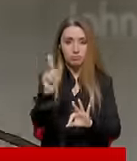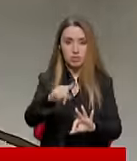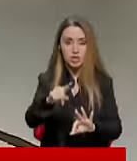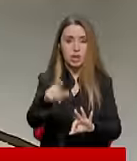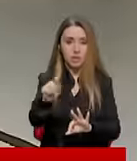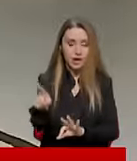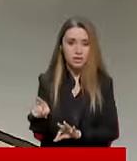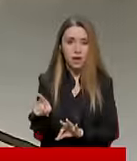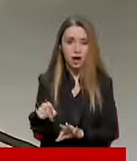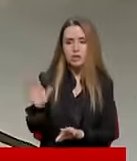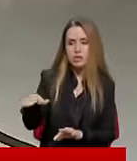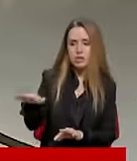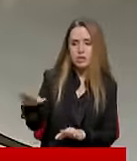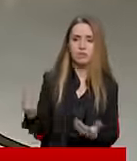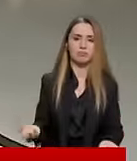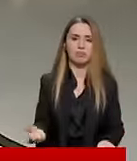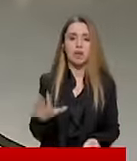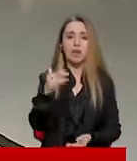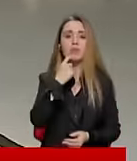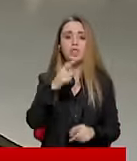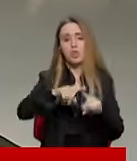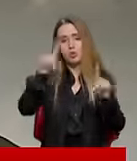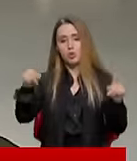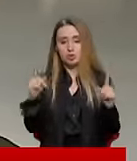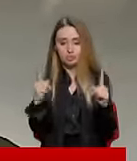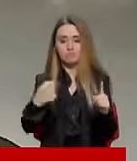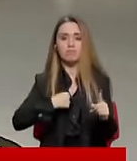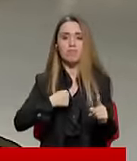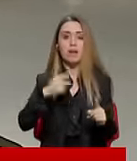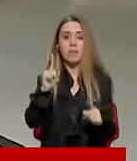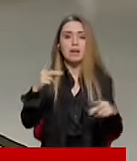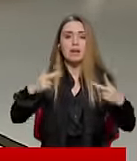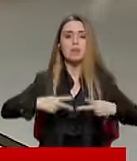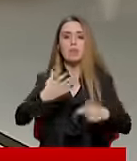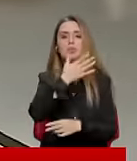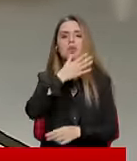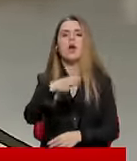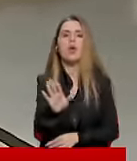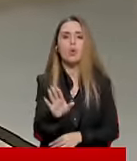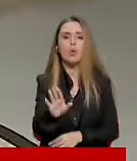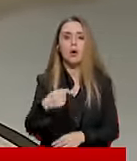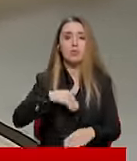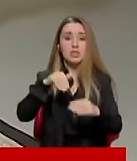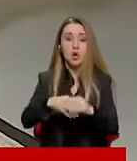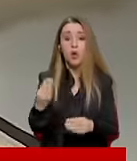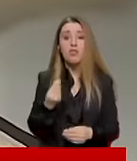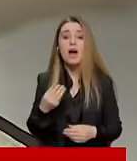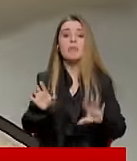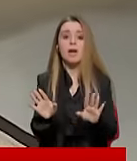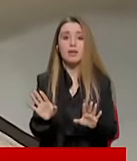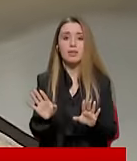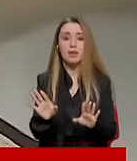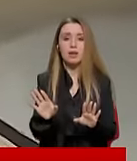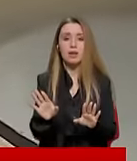kullananları aşağılama bakın 5 yıl boyunca benim bir tek mesajım yoktur yani bize oy vermeyenleri